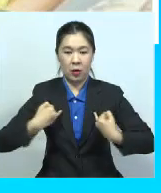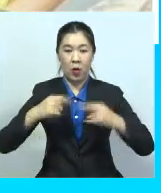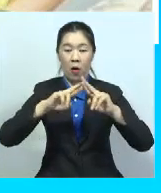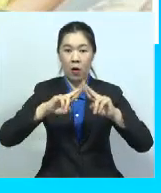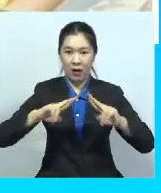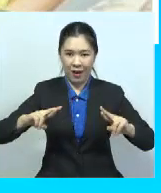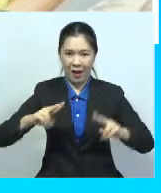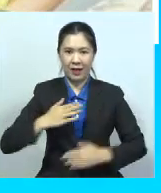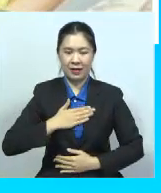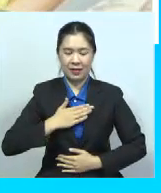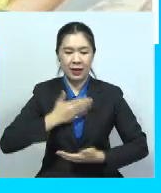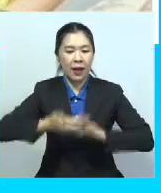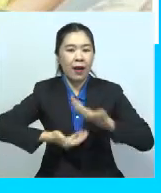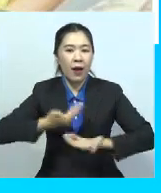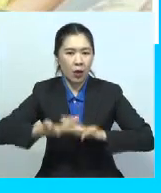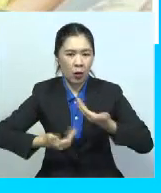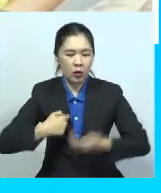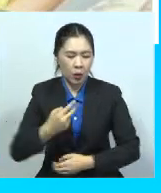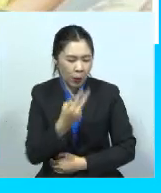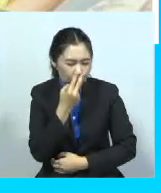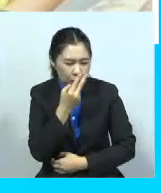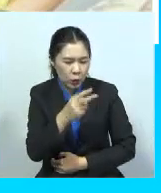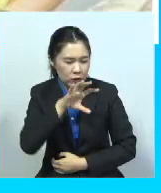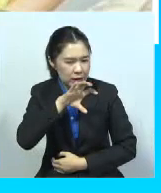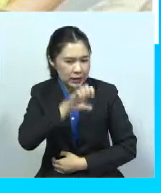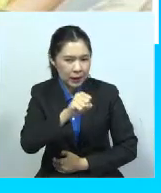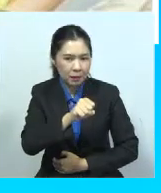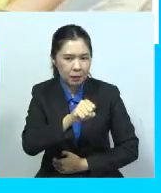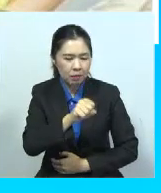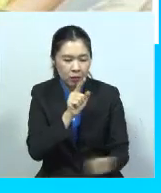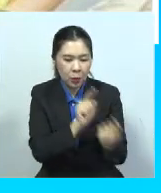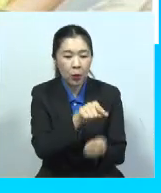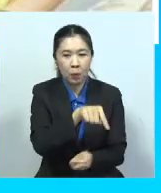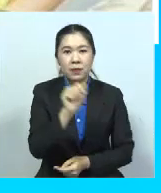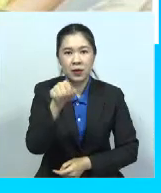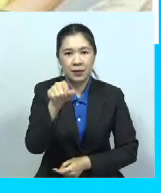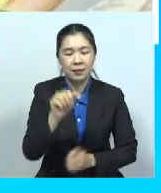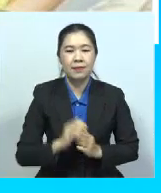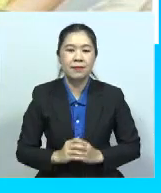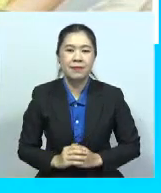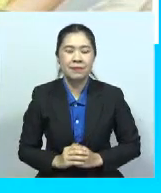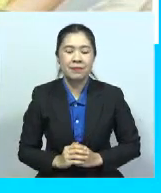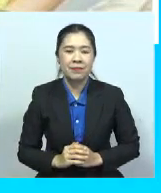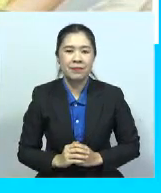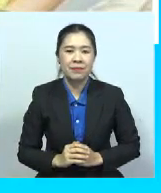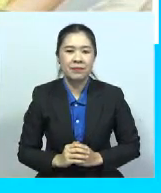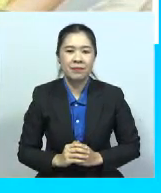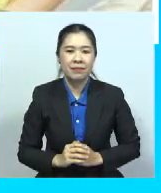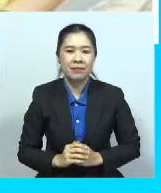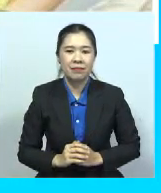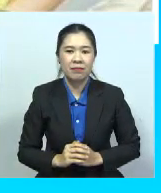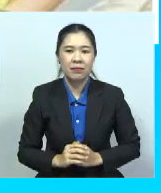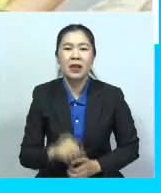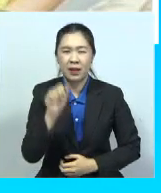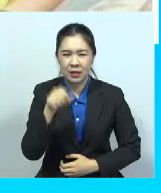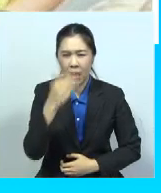านหรือว่าเป็นผู้ประกอบการในพื้นที่ไปสังเกตแล้วก็ไปเจอเจ้าระเบิดตัวนี้ถูกต้องไหมคะ ใช่ค่ะอันนี้ก็เป็นผล